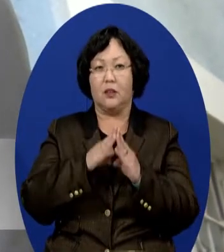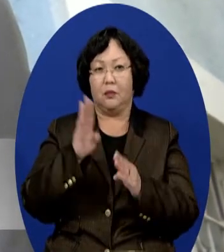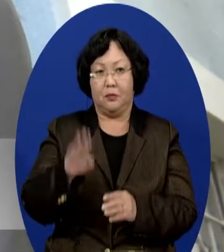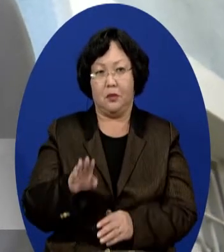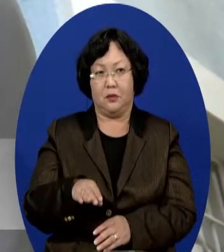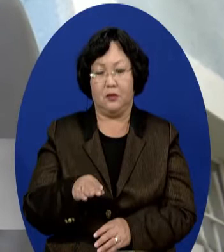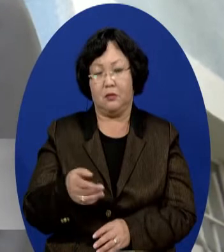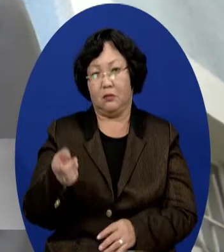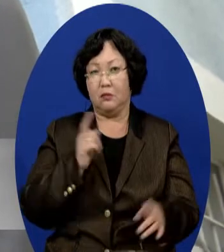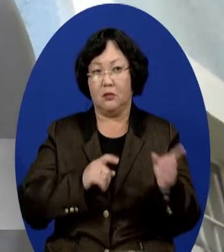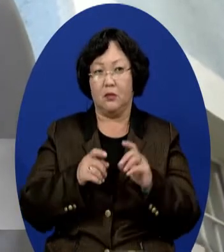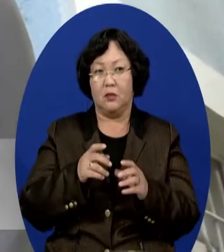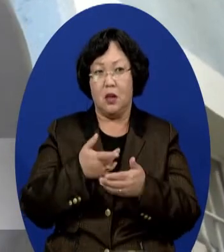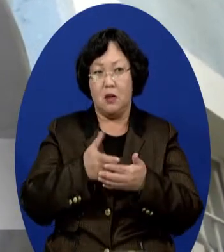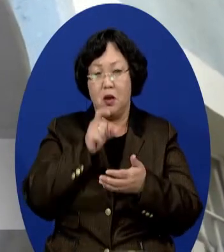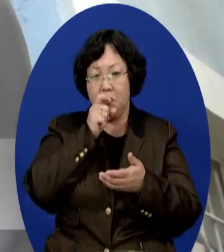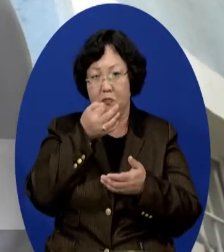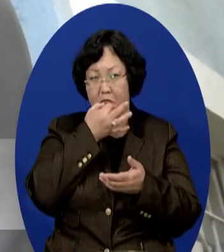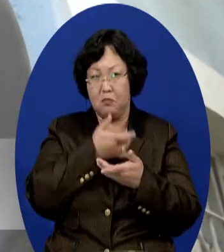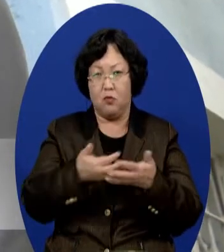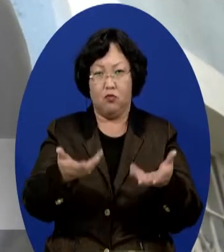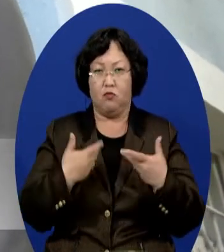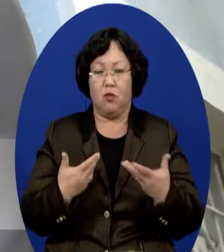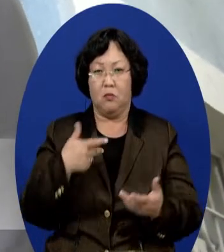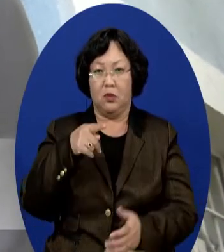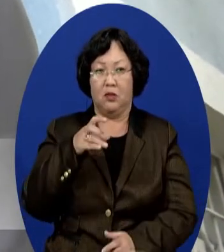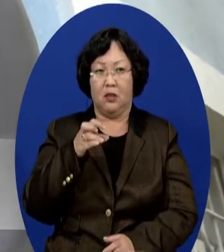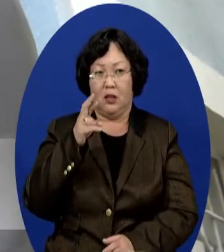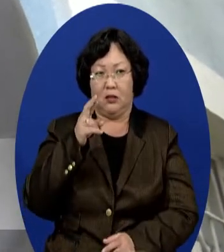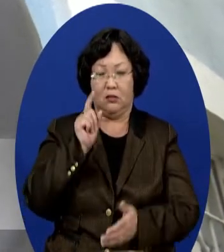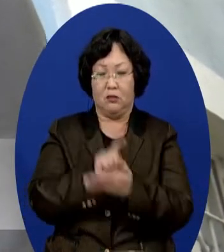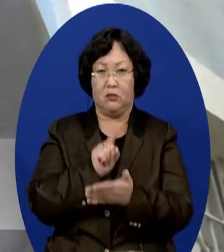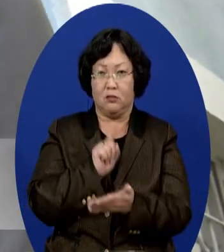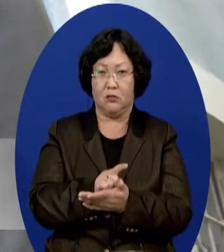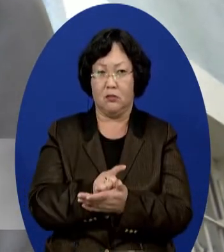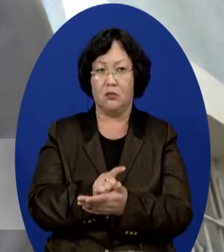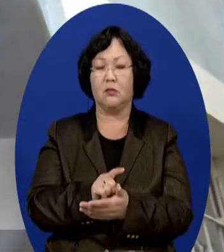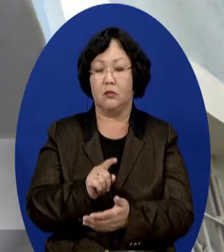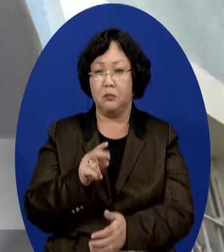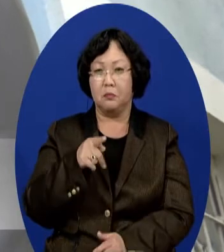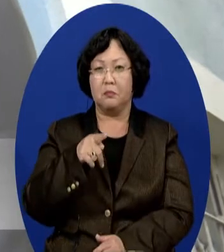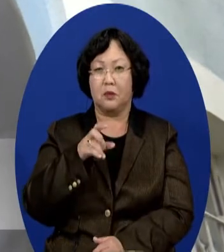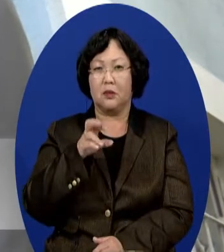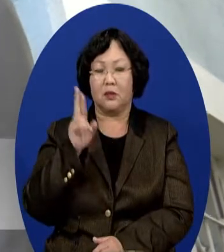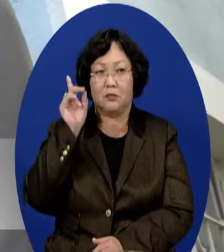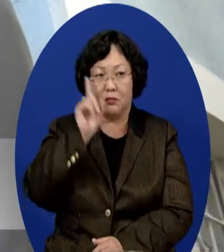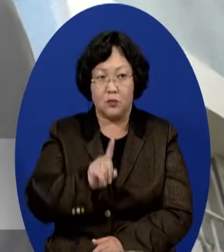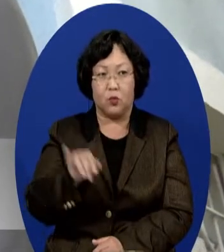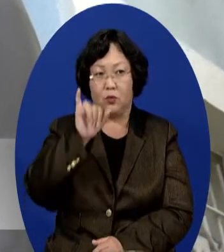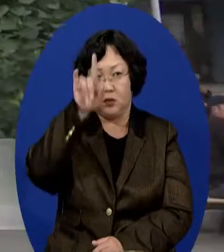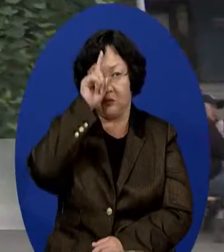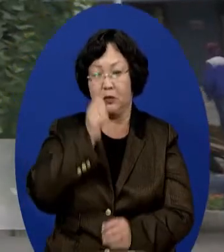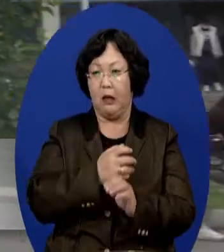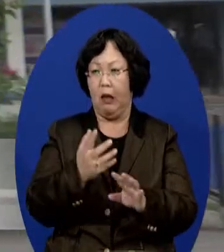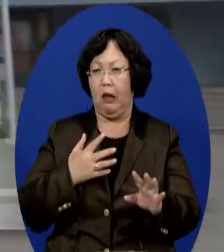ингээ явуулчих. Нөгөө багц магц юм хүмүүс юу ч байхгүй. Тэгээ заавал PCR аваад. PCR өгөхөөр одоо ингээд яг усан имлэгт бол нэг имлэг үл бэлттэй